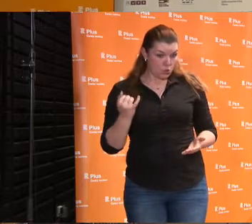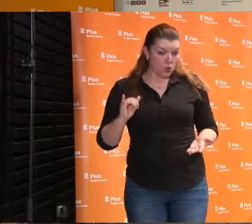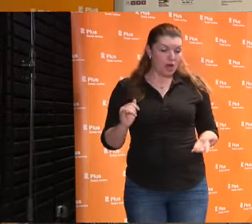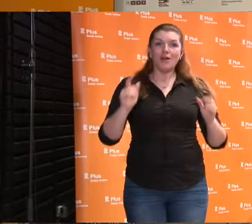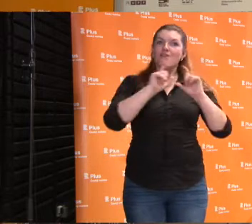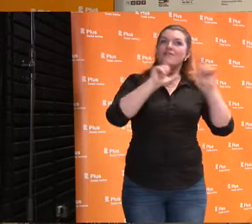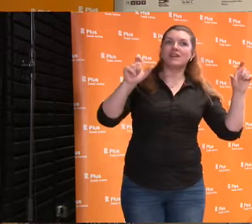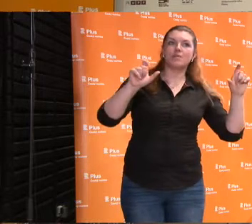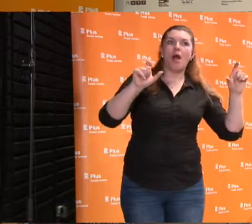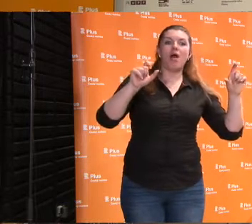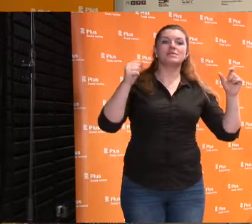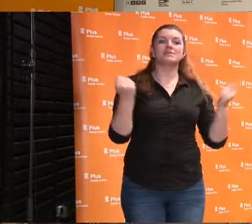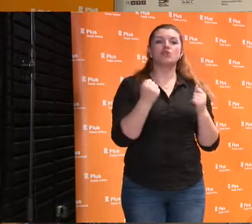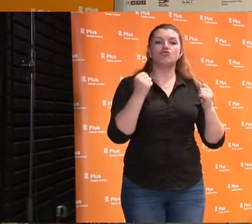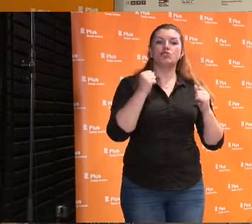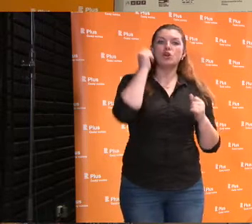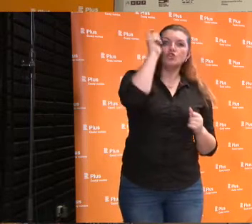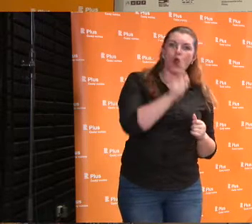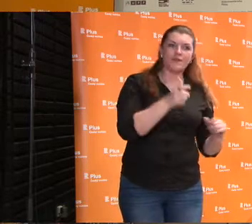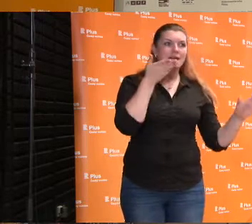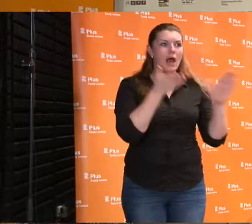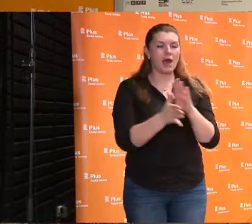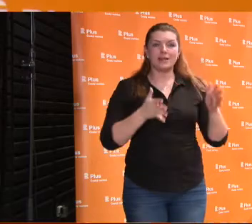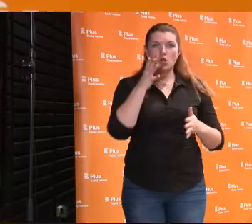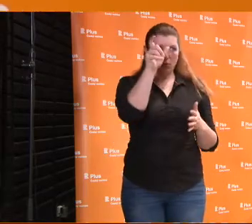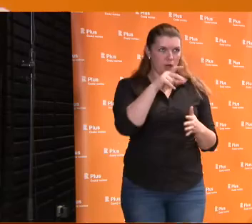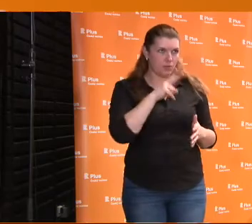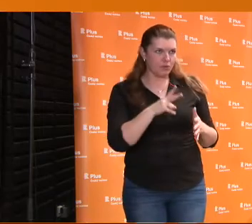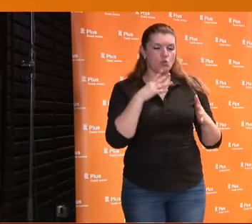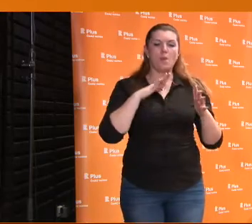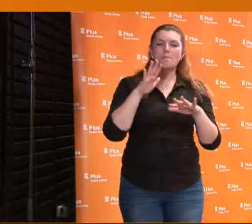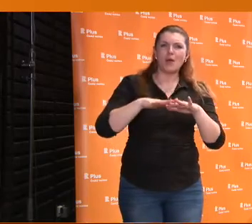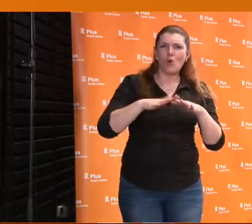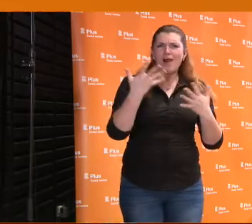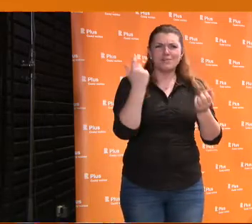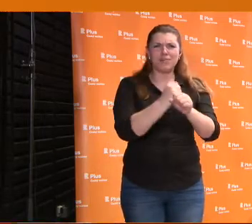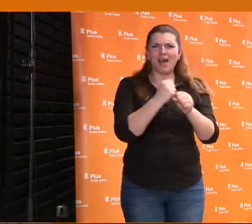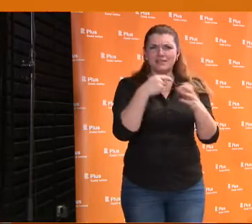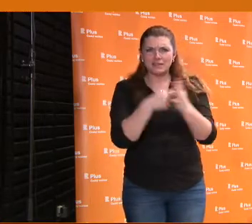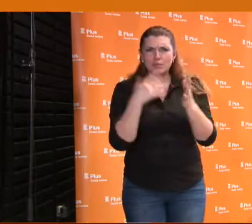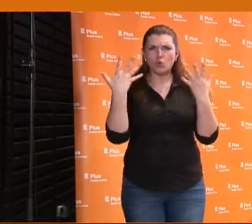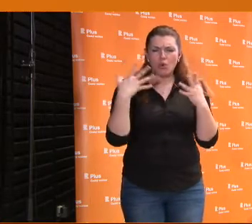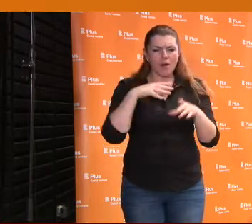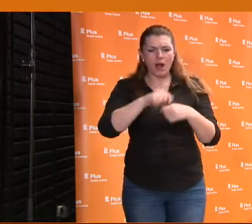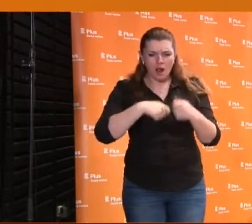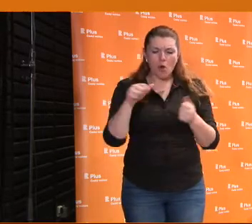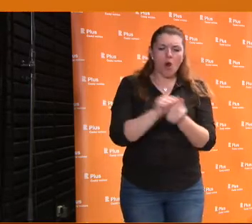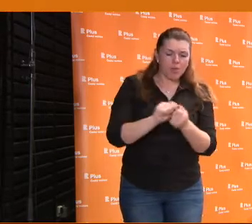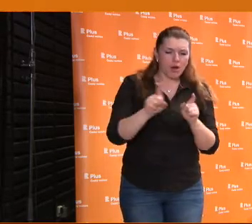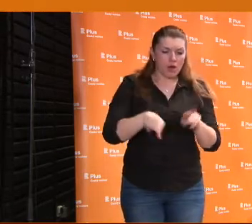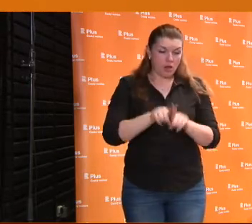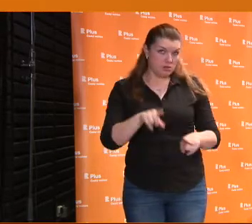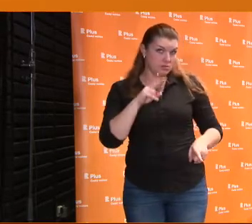vlastně nahrazují lidskou práci roboty opravdu v těch manuálních pracech nebo těch pracech, kde je nějaká opakovaná činnost, ale že